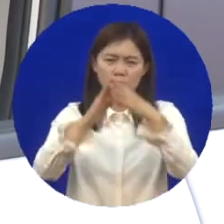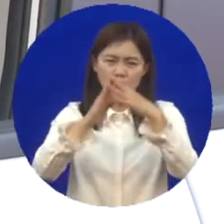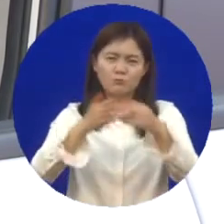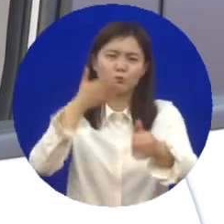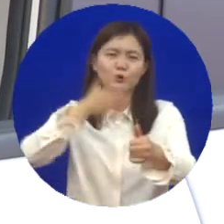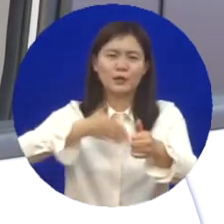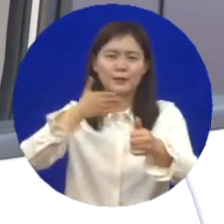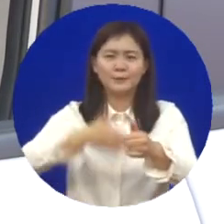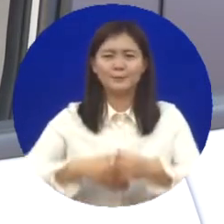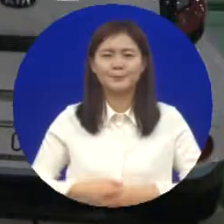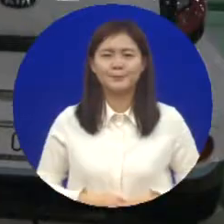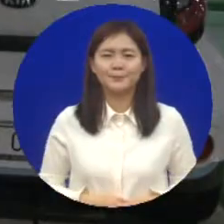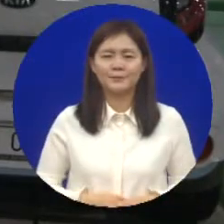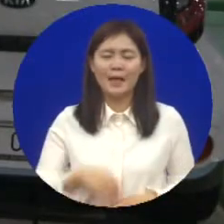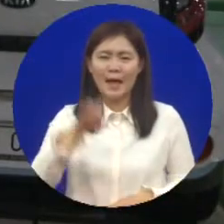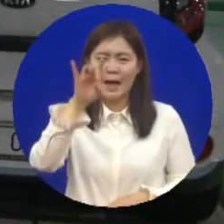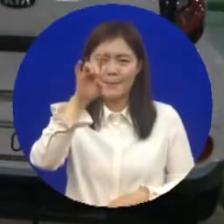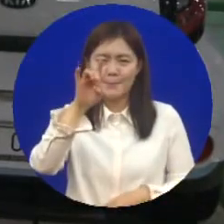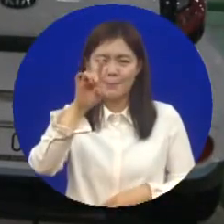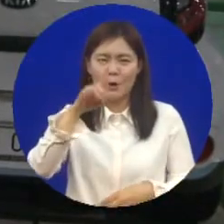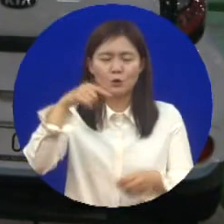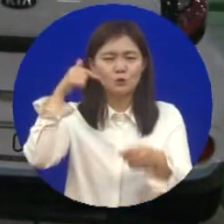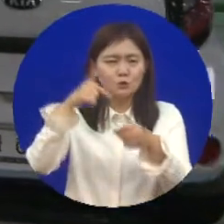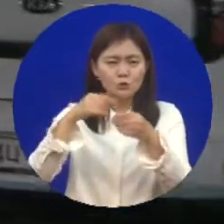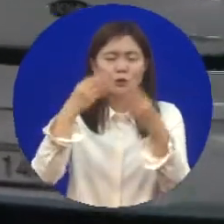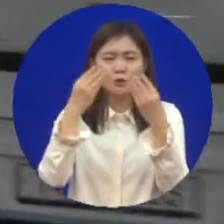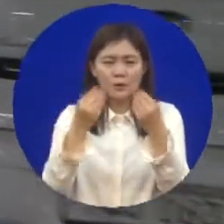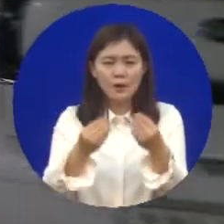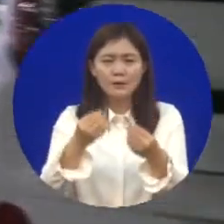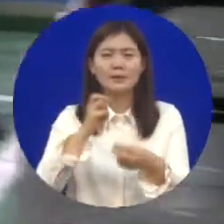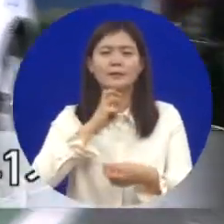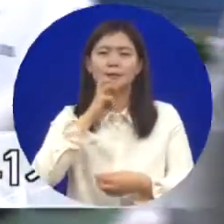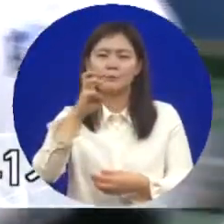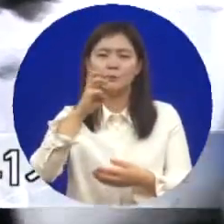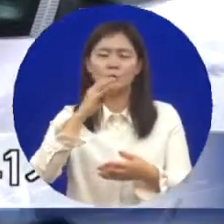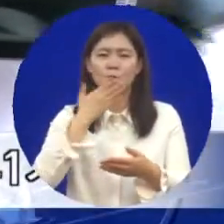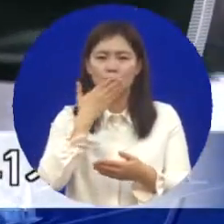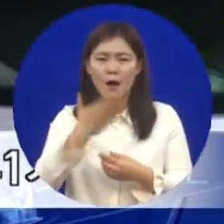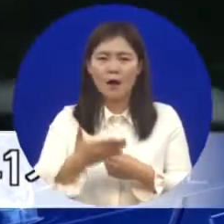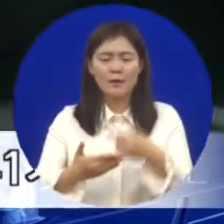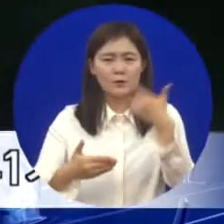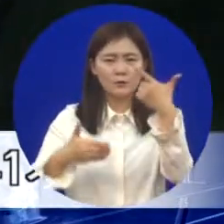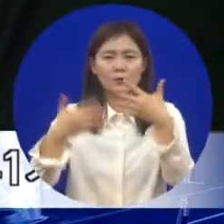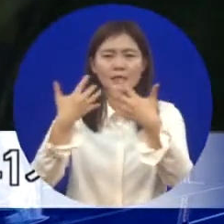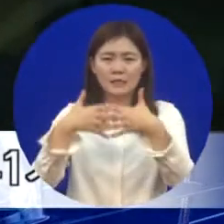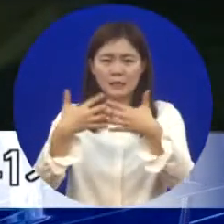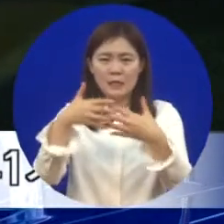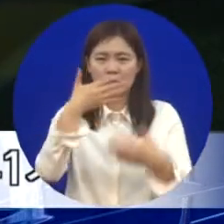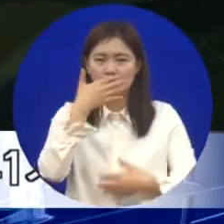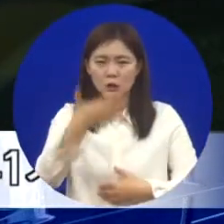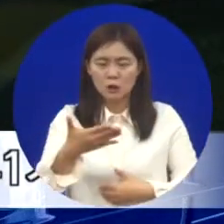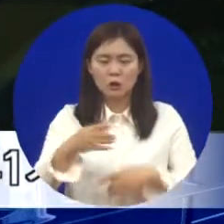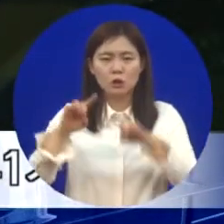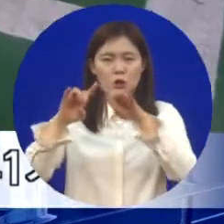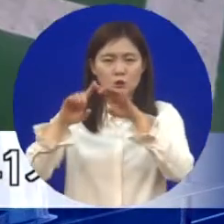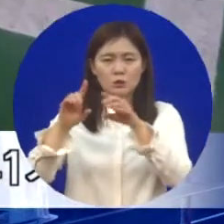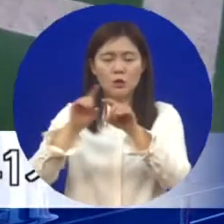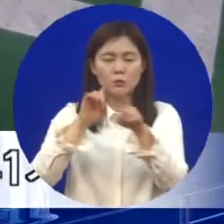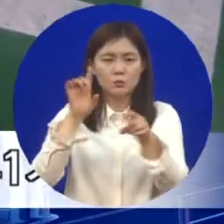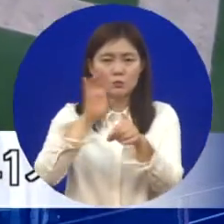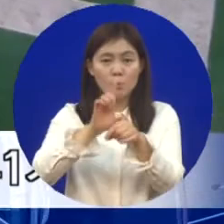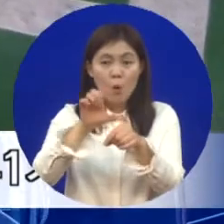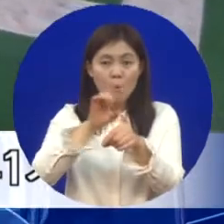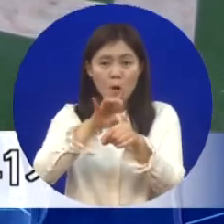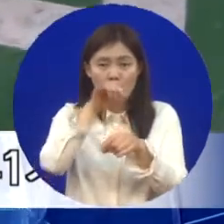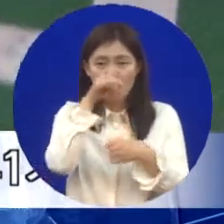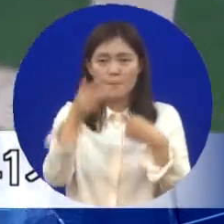좀 해주셨으면 합니다. 한 번 충전에 30분이 걸리는 급속 충전기 6기를 비롯해 전기차 충전기는